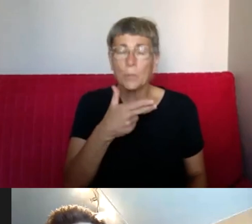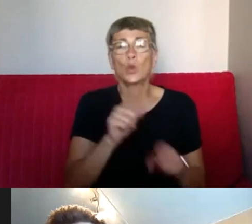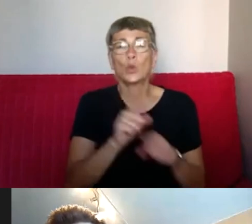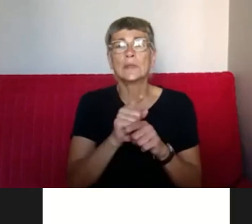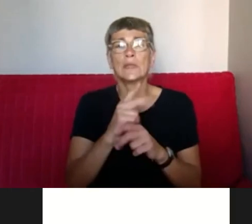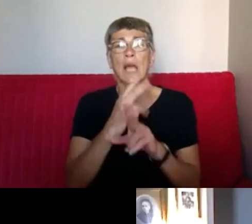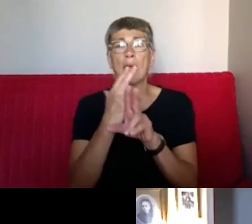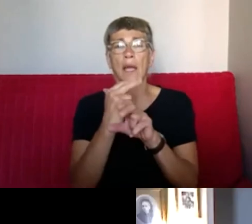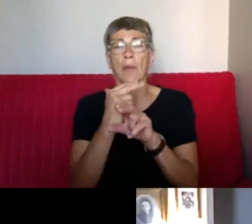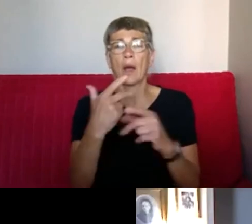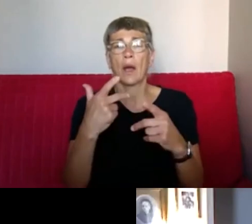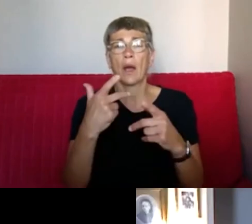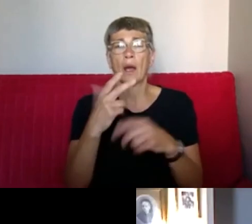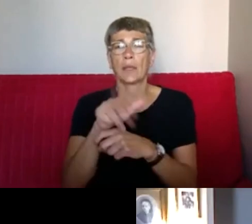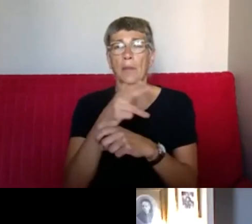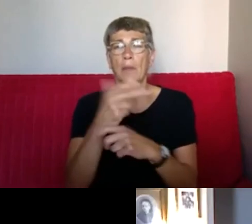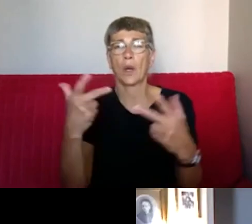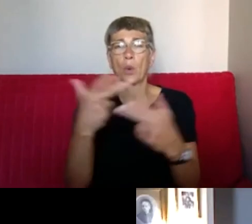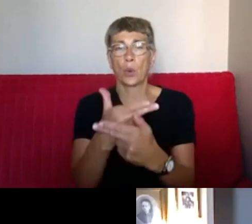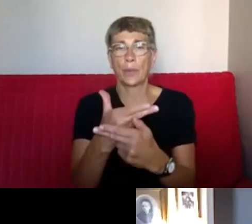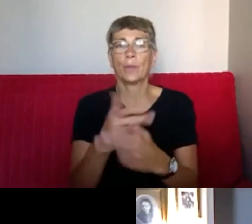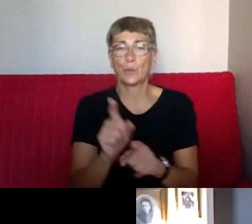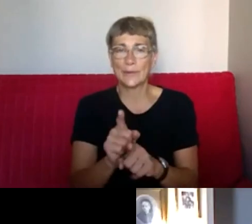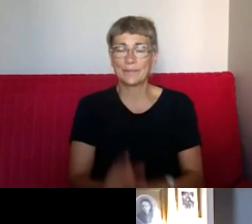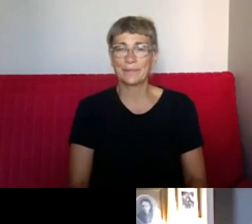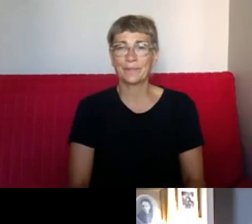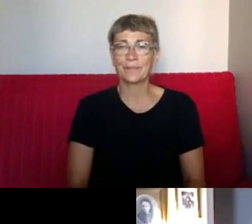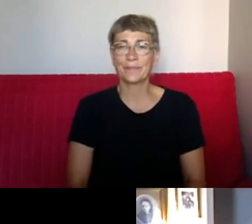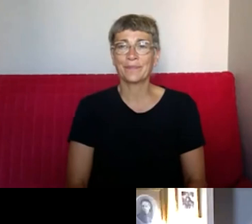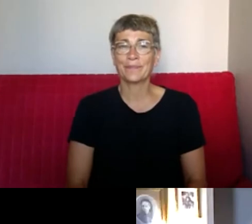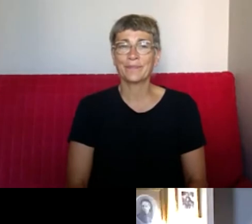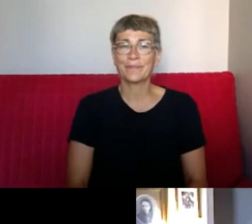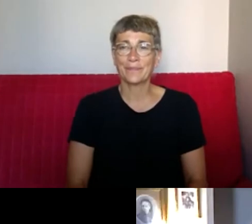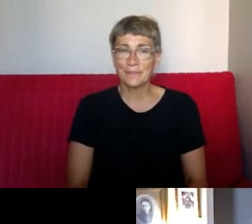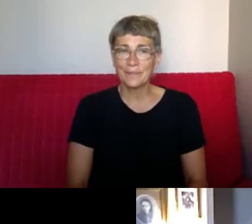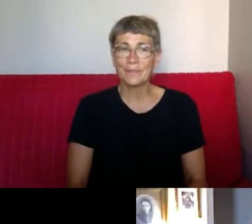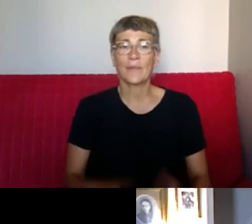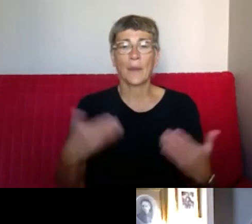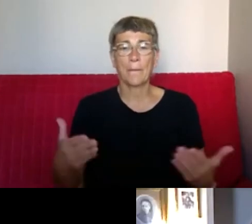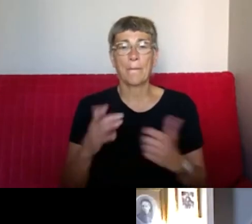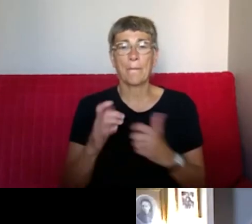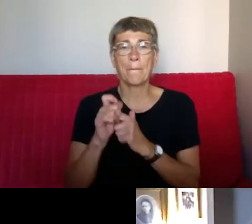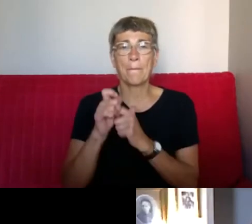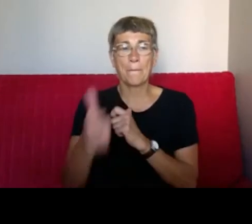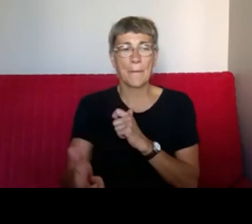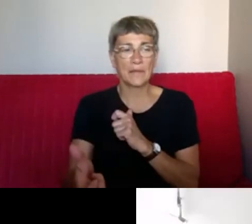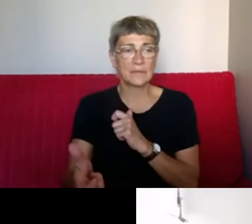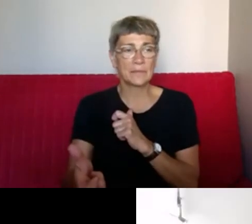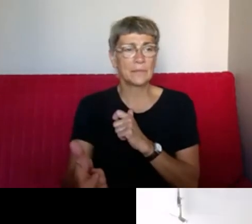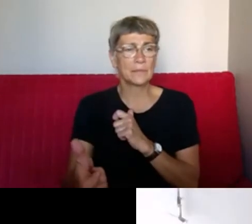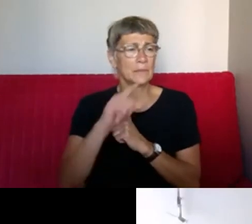lot. So now I give the floor to Mr. Timothy